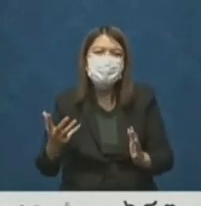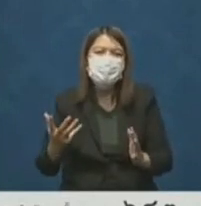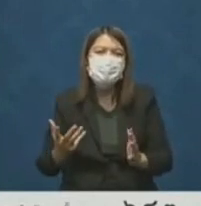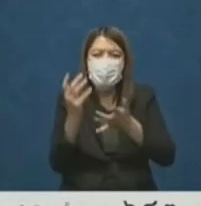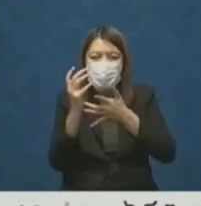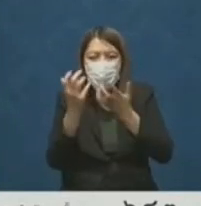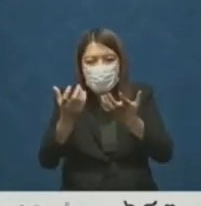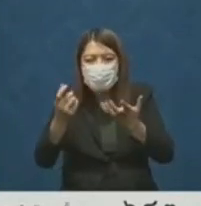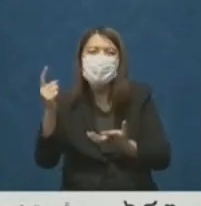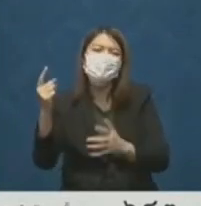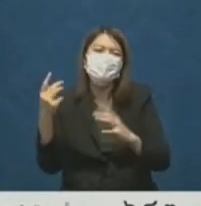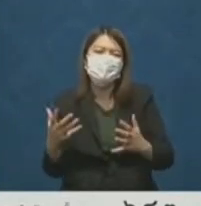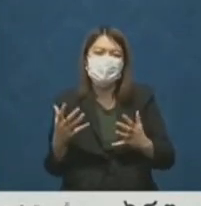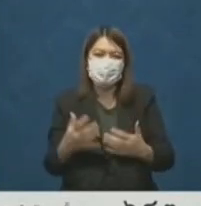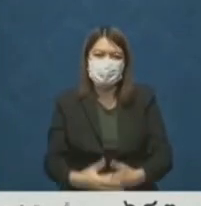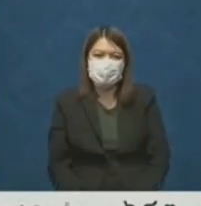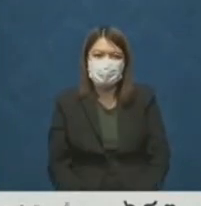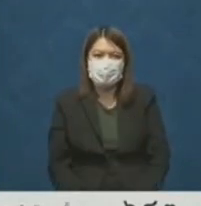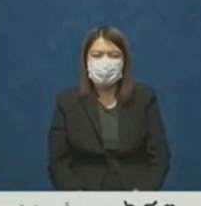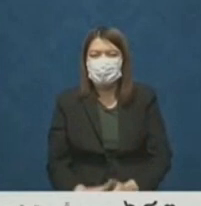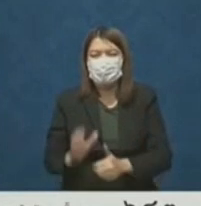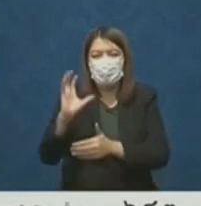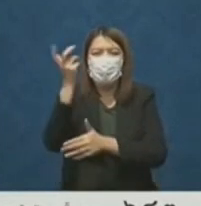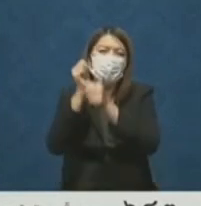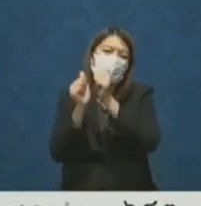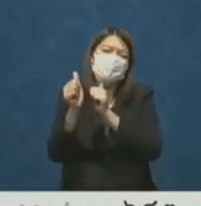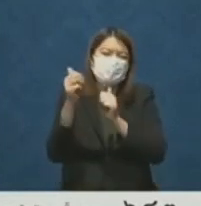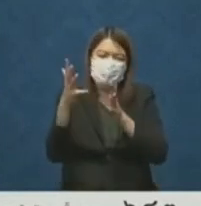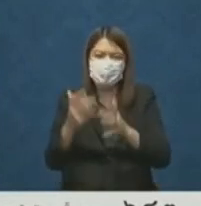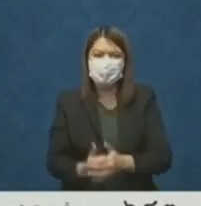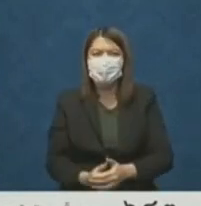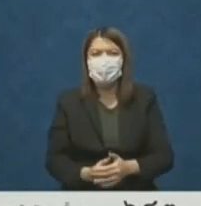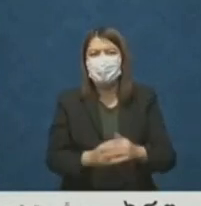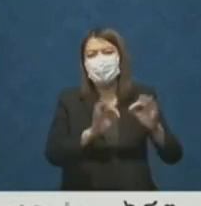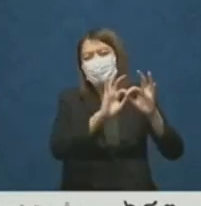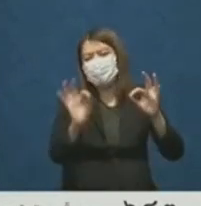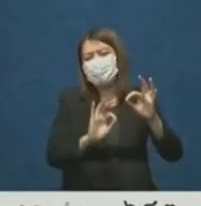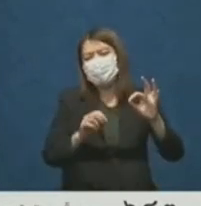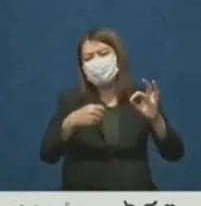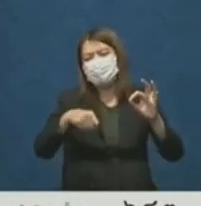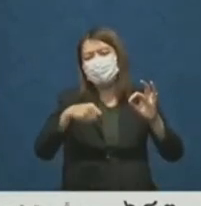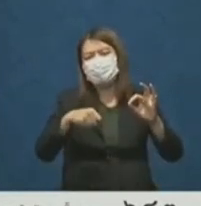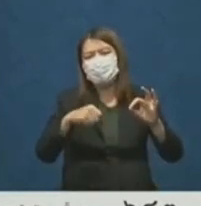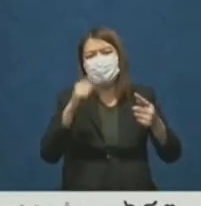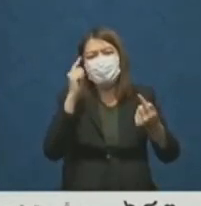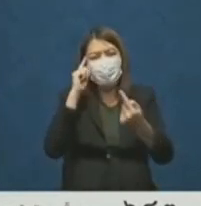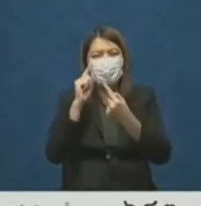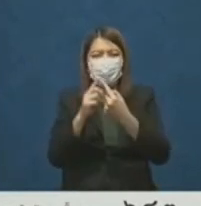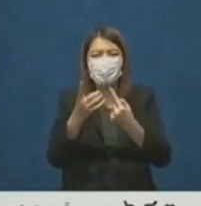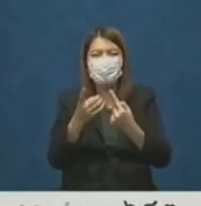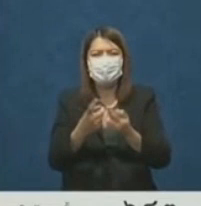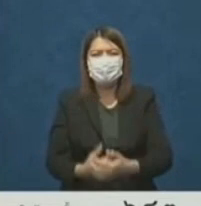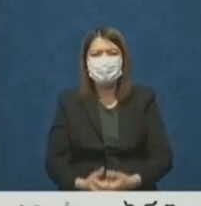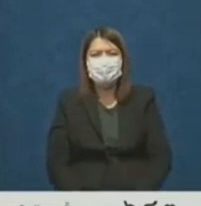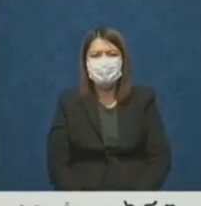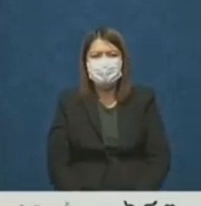ดสร้างสรรค์ก็อย่าหวังนวัตกรรมอะไรใหม่ๆเลยครับก็เนี่ยแหละครับไม่มีทางหรอกเท่าทันโลก สรุปสิบบรรทัดนี้มันหมายถึงอะไรผมไม่เข้าใจเลยเป้าหมายท่านคืออะไร